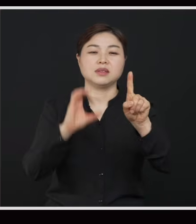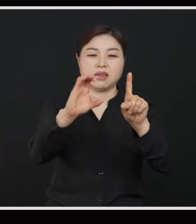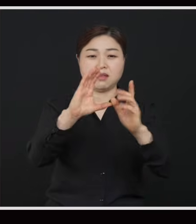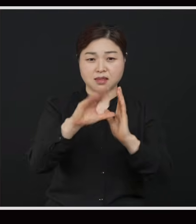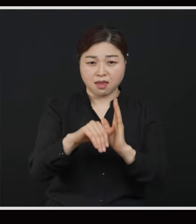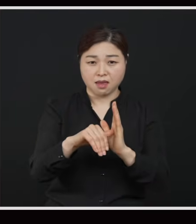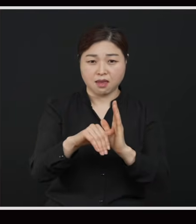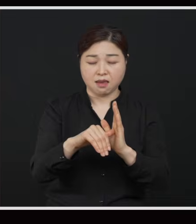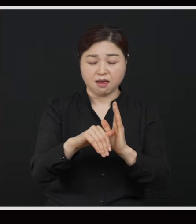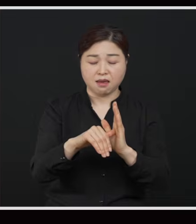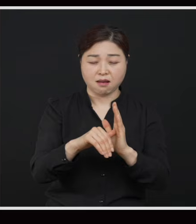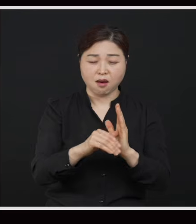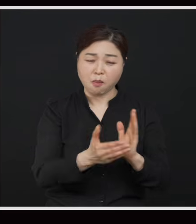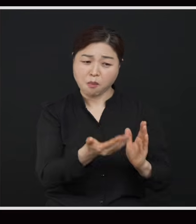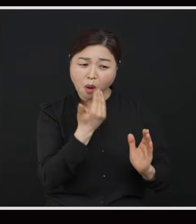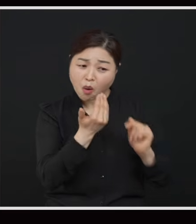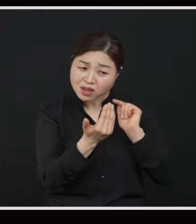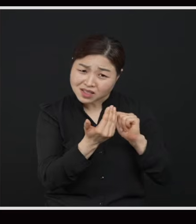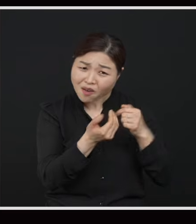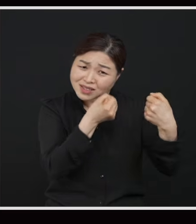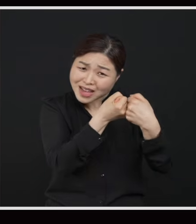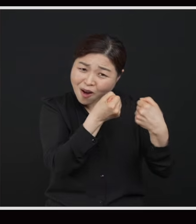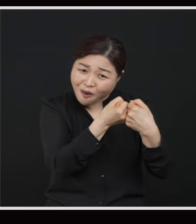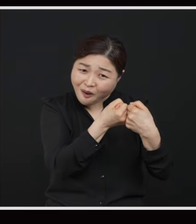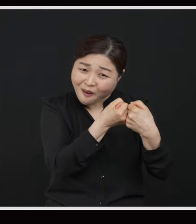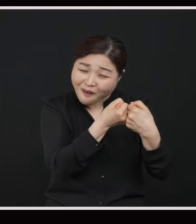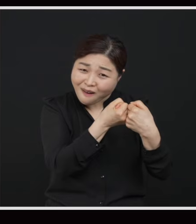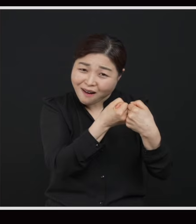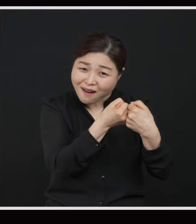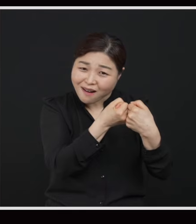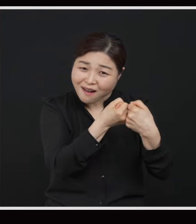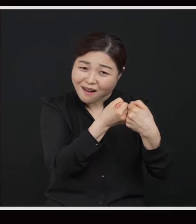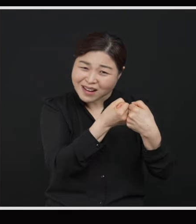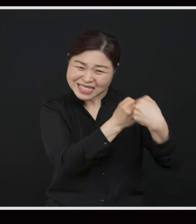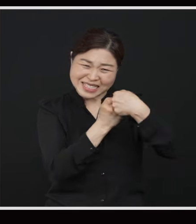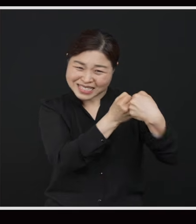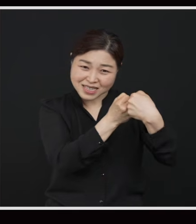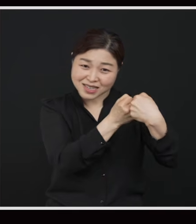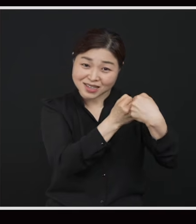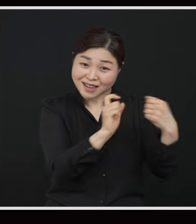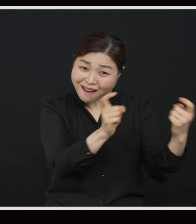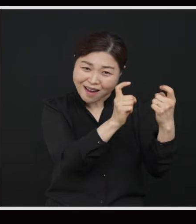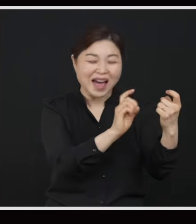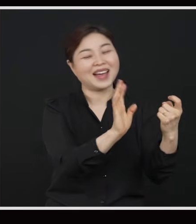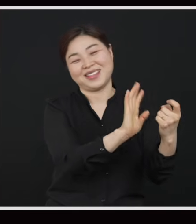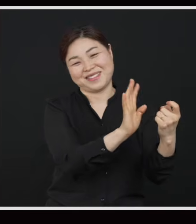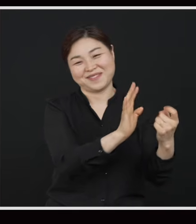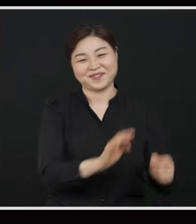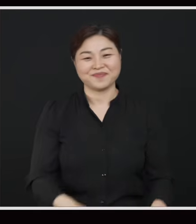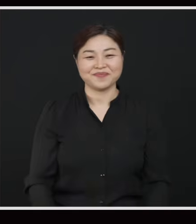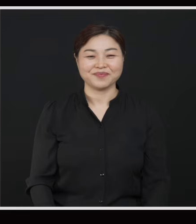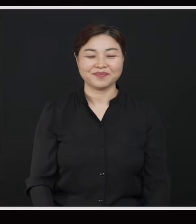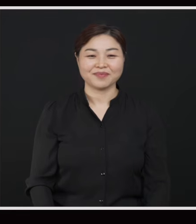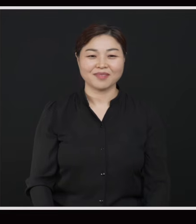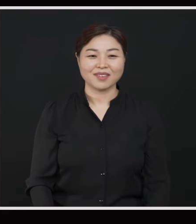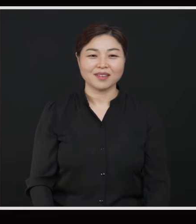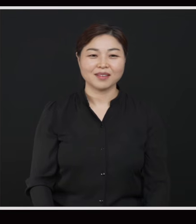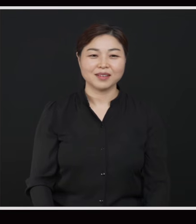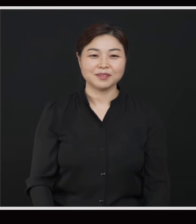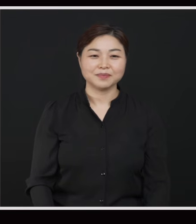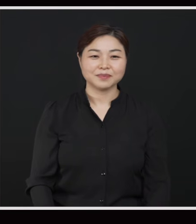21세기에는 지금 저희가 이런 거하고 사투를 하는 더 이상 아닙니다.